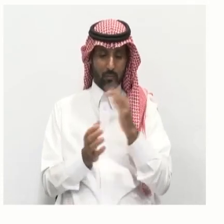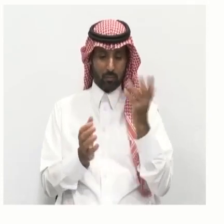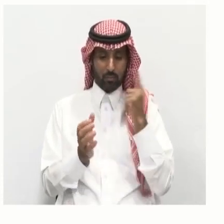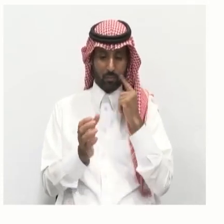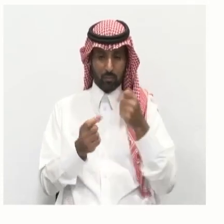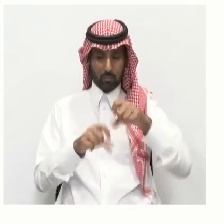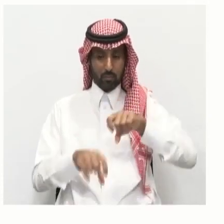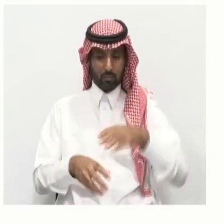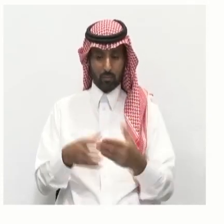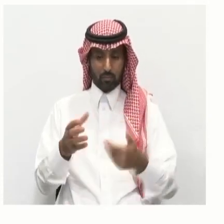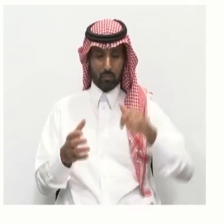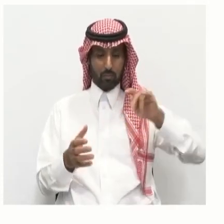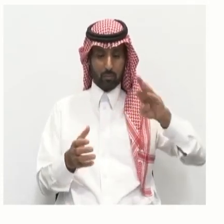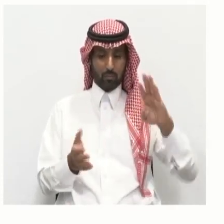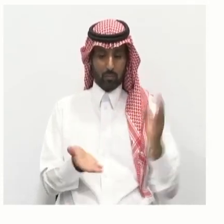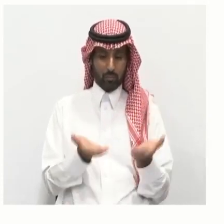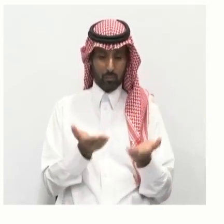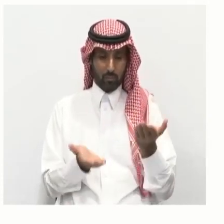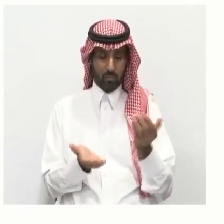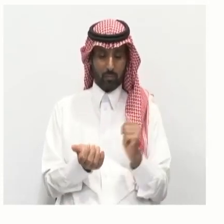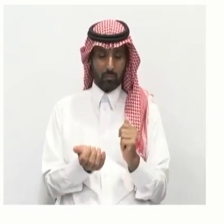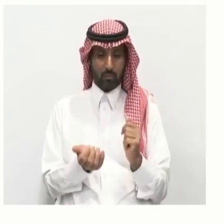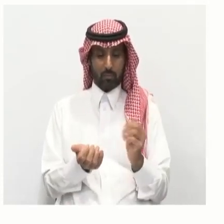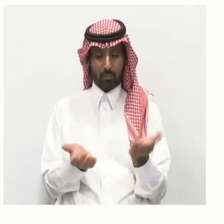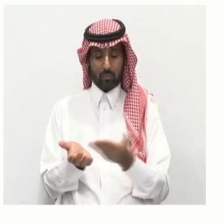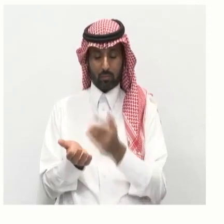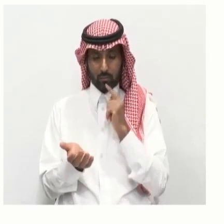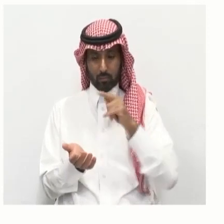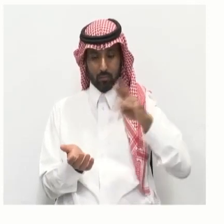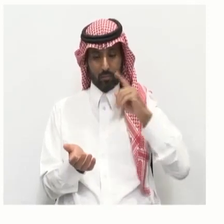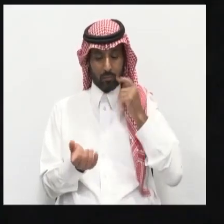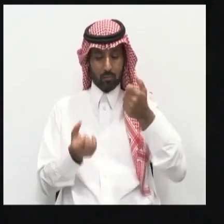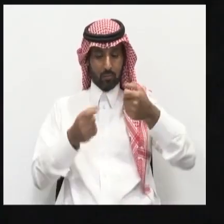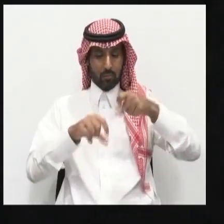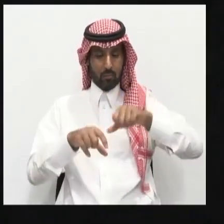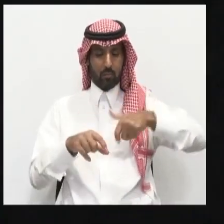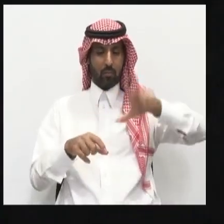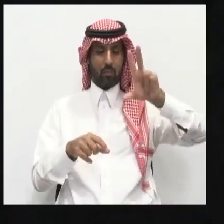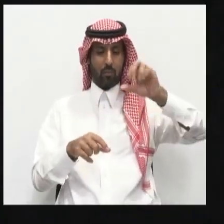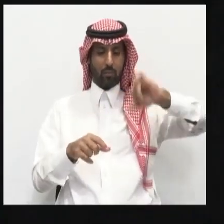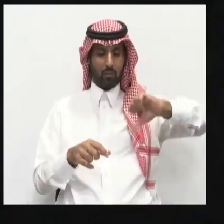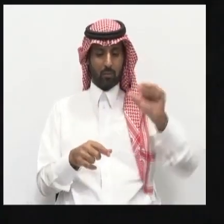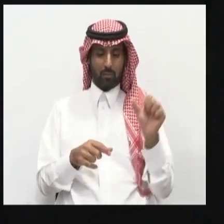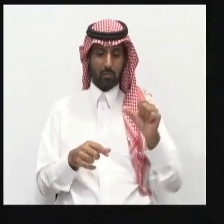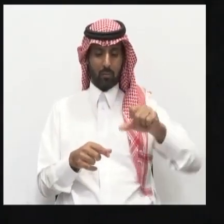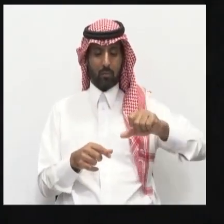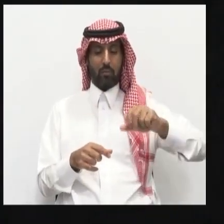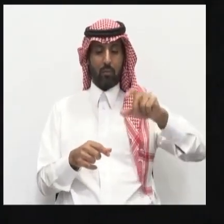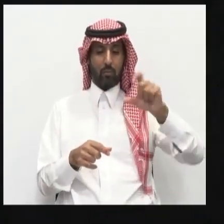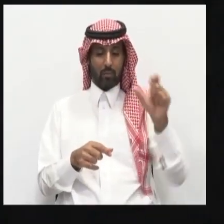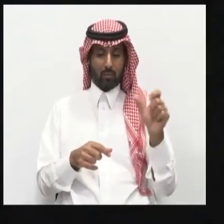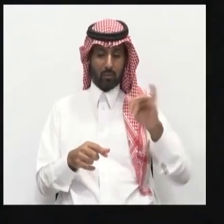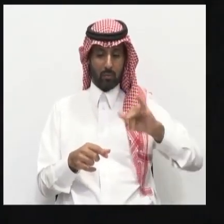الكيميائيه الرمزيه الموزونه بعد ذلك المعادله الايونيه الكامله المعادله الايونيه الكامله